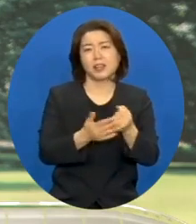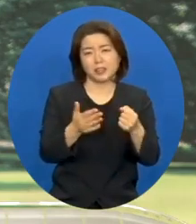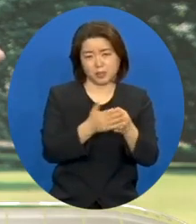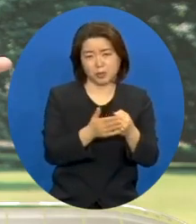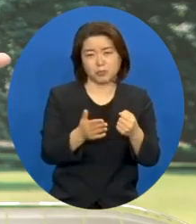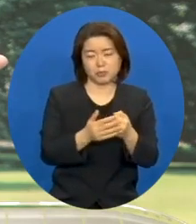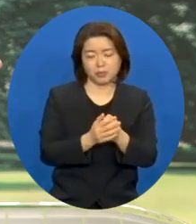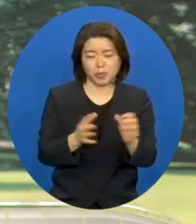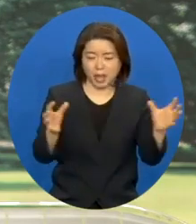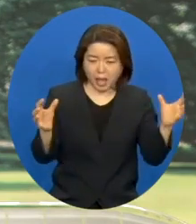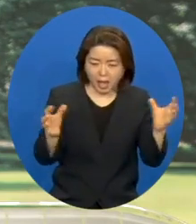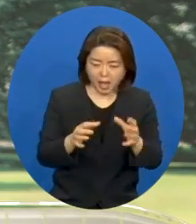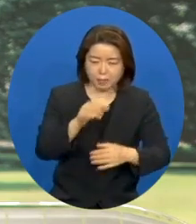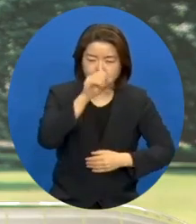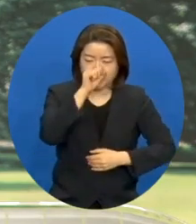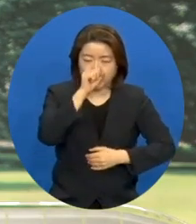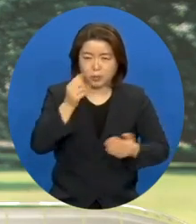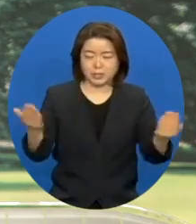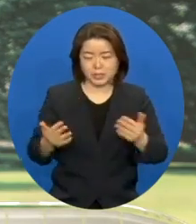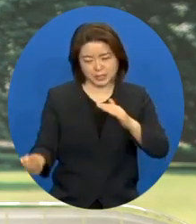합력하여 선을 이루시는 일이었구나.